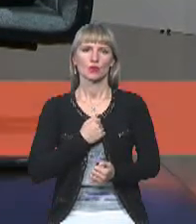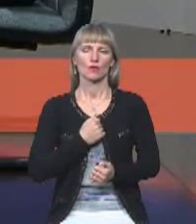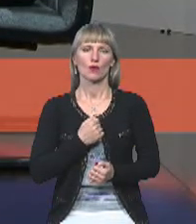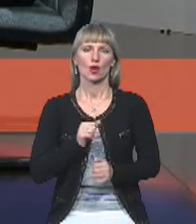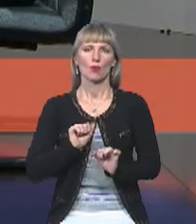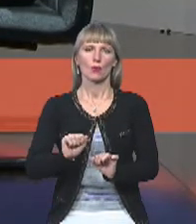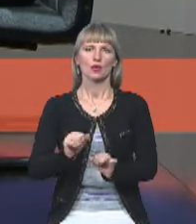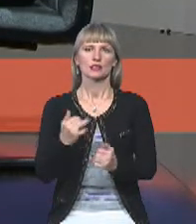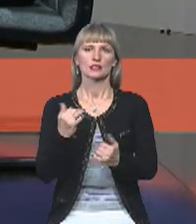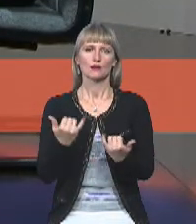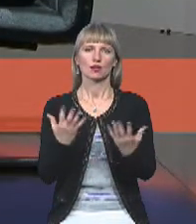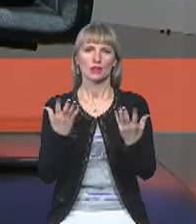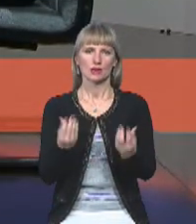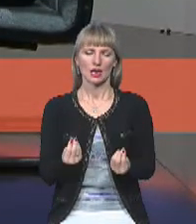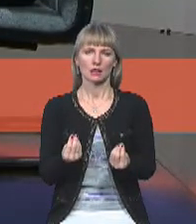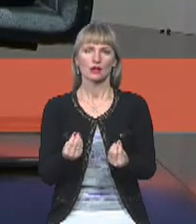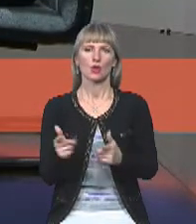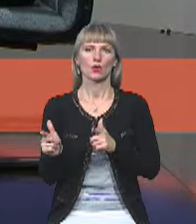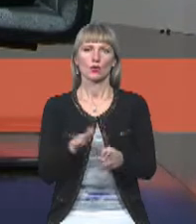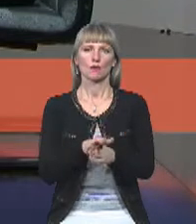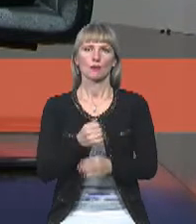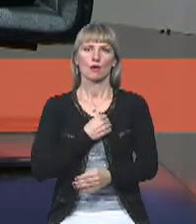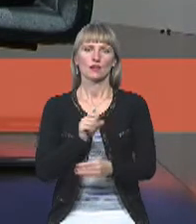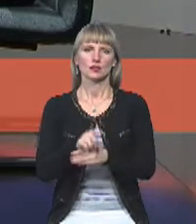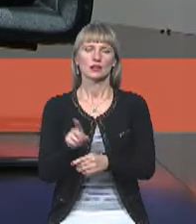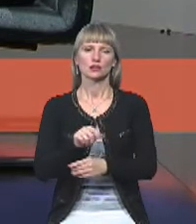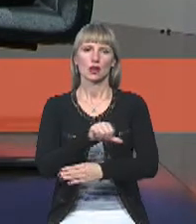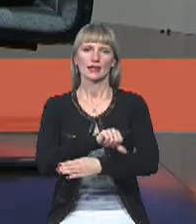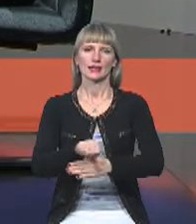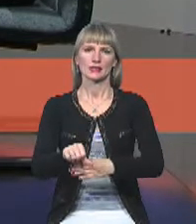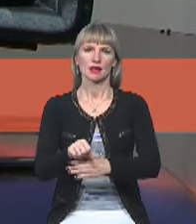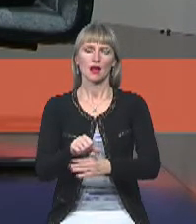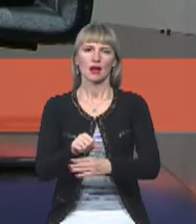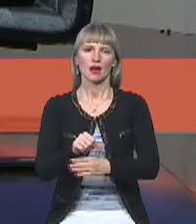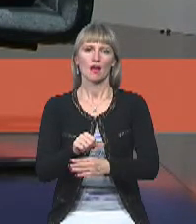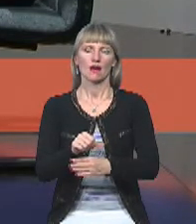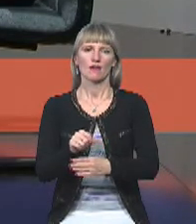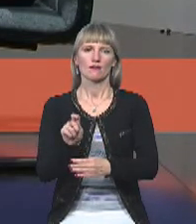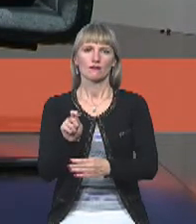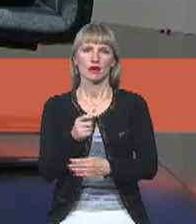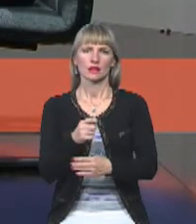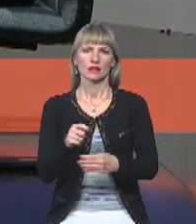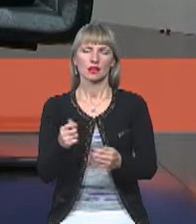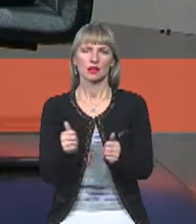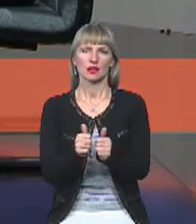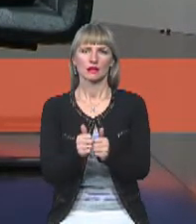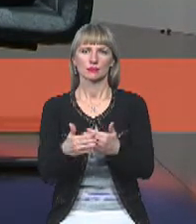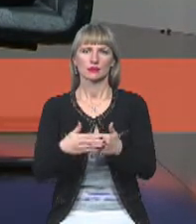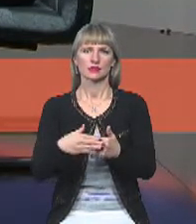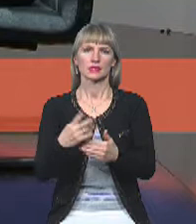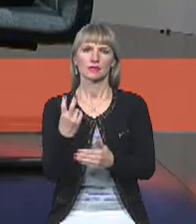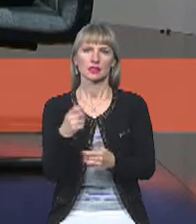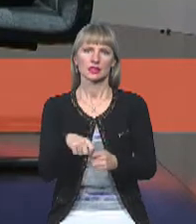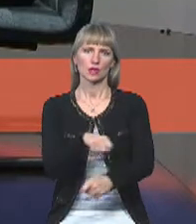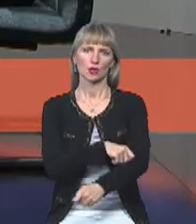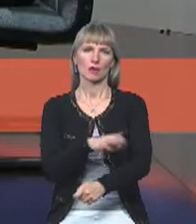день готові виконати бойове завдання, враховуючи те, що лінія фронту знаходиться на відстані приблизно 200 кілометрів від